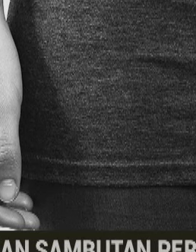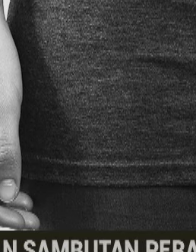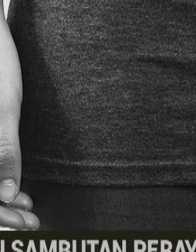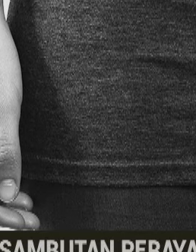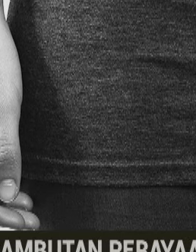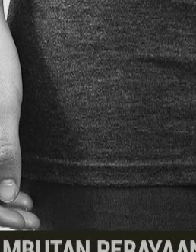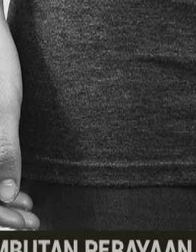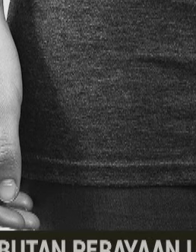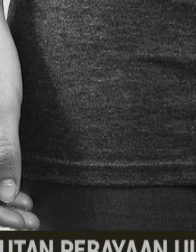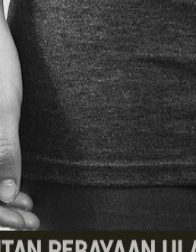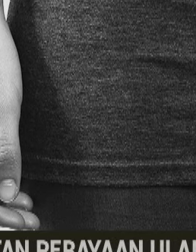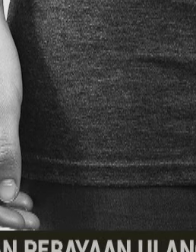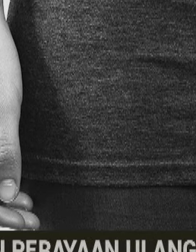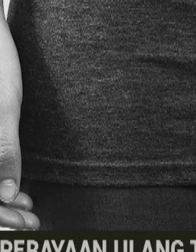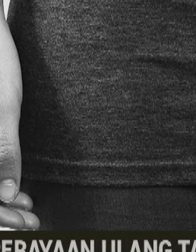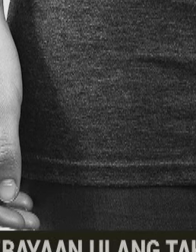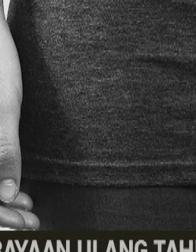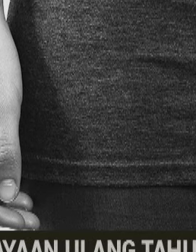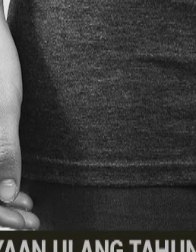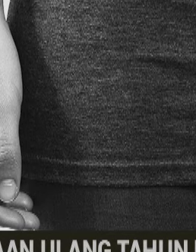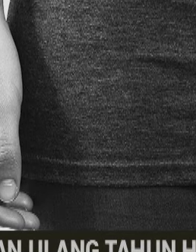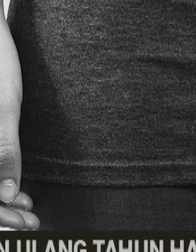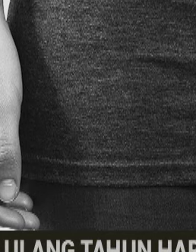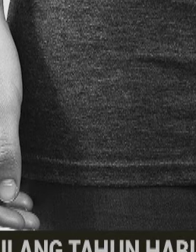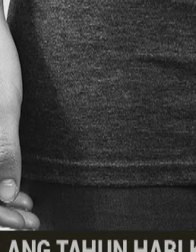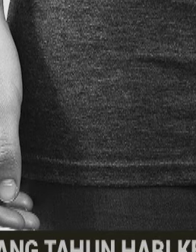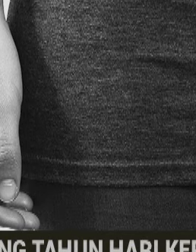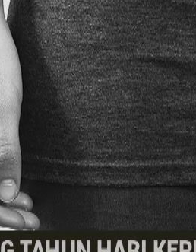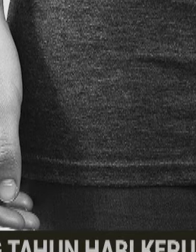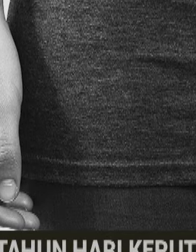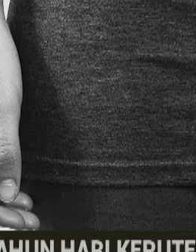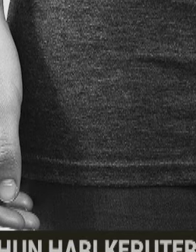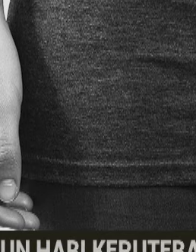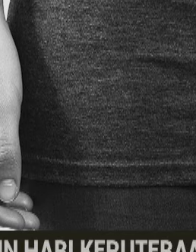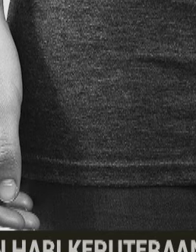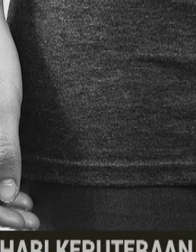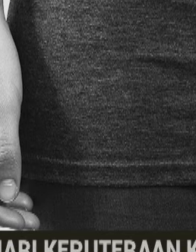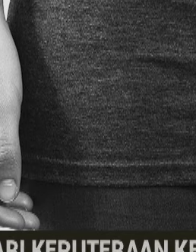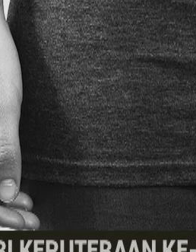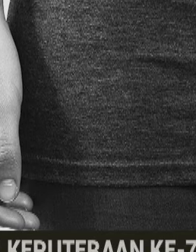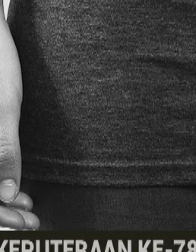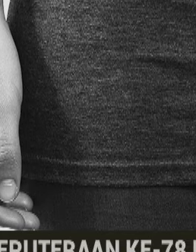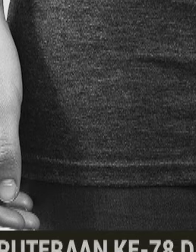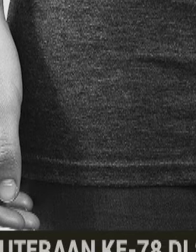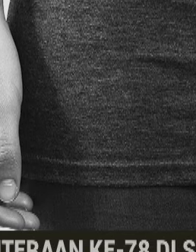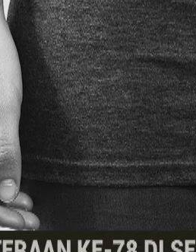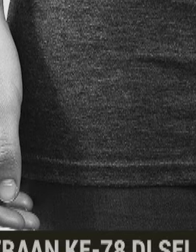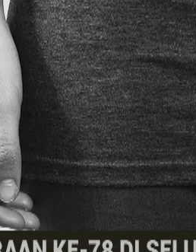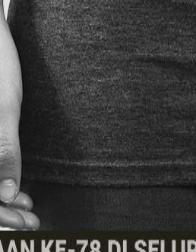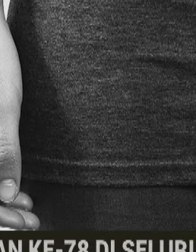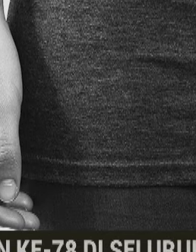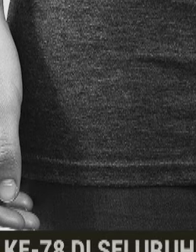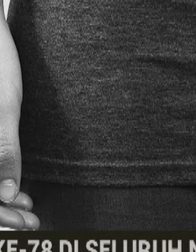datang terus ke Pusat Pendermaan Darah di Hospital Raja Isteri Pengiran Nak Saleha untuk menderma darah pada waktu